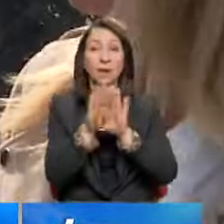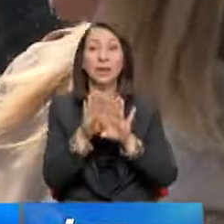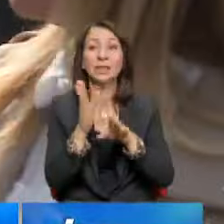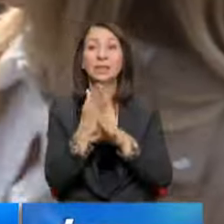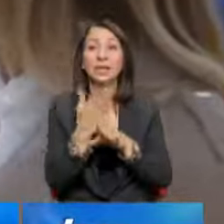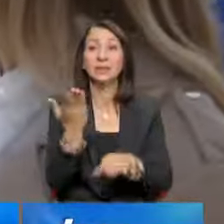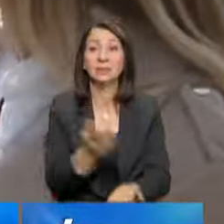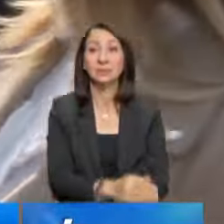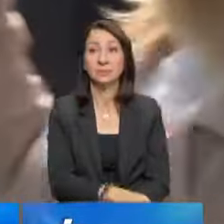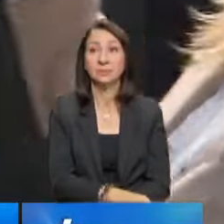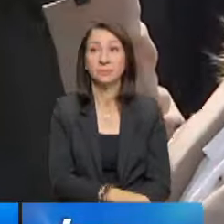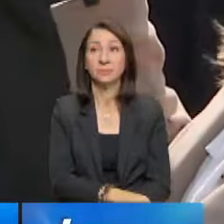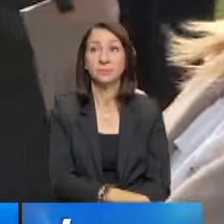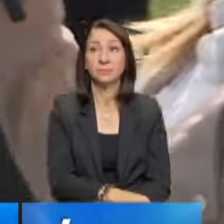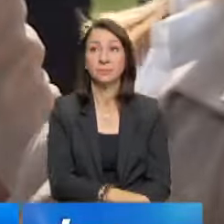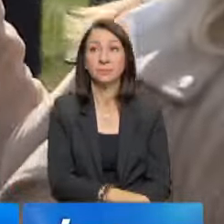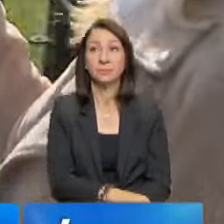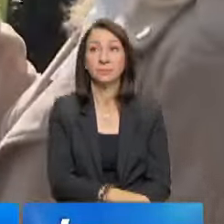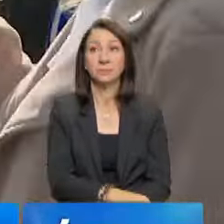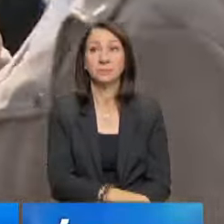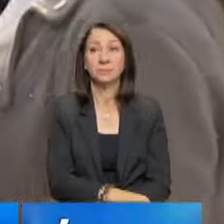acaba kapılar?